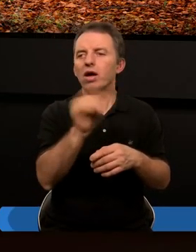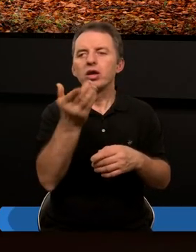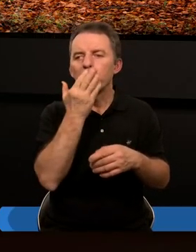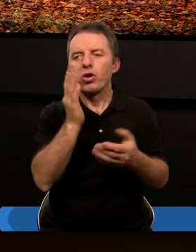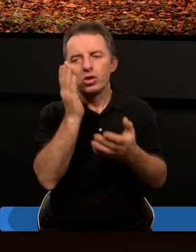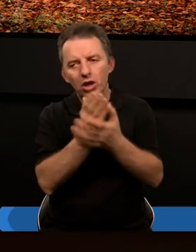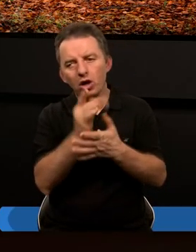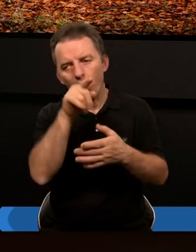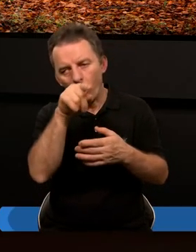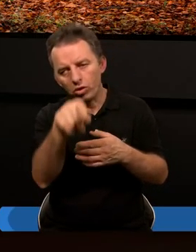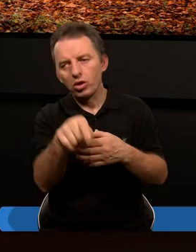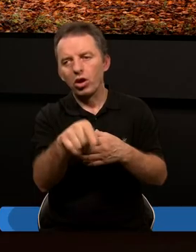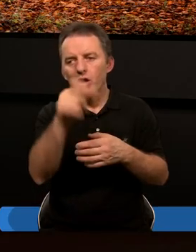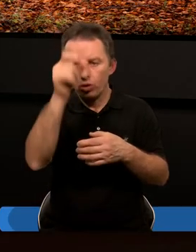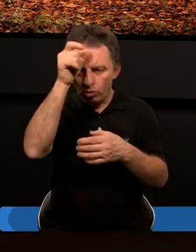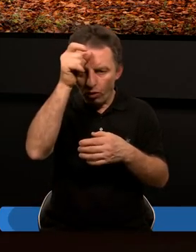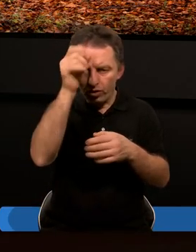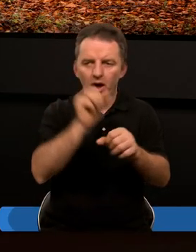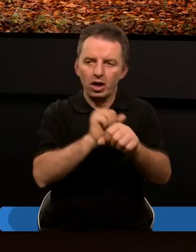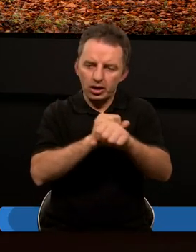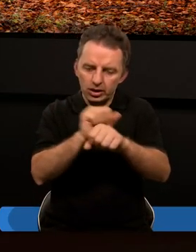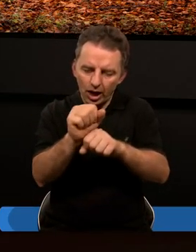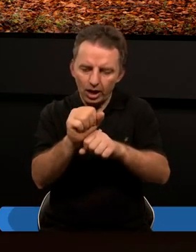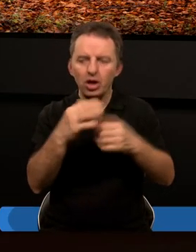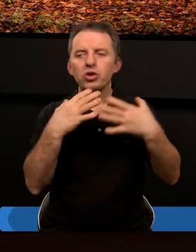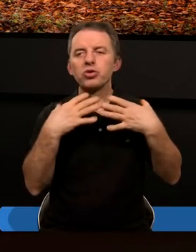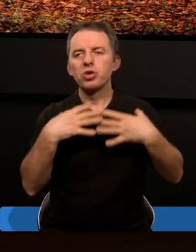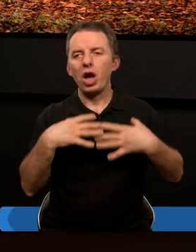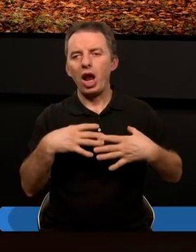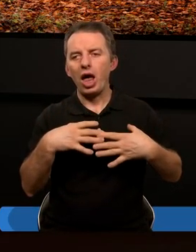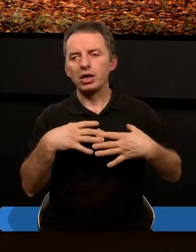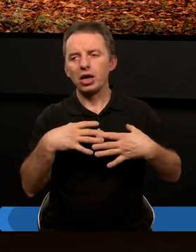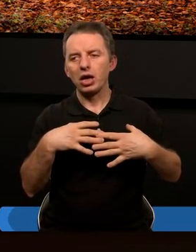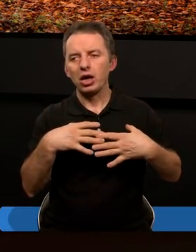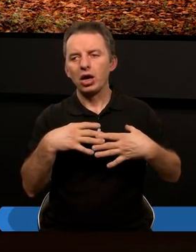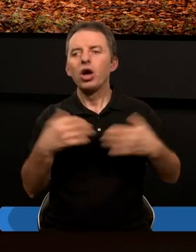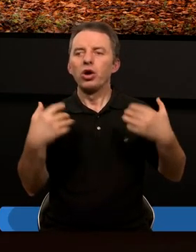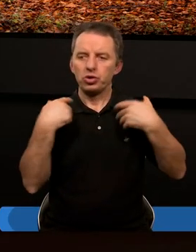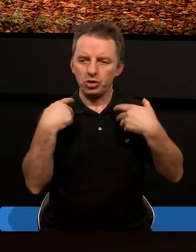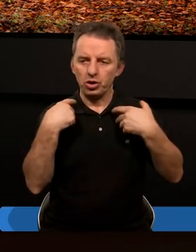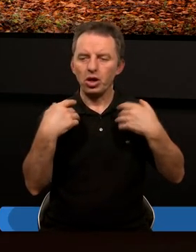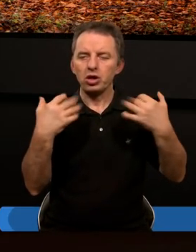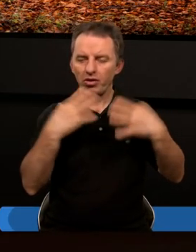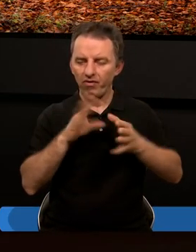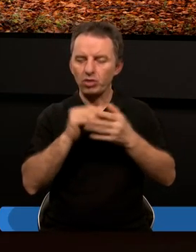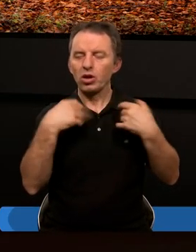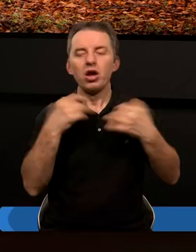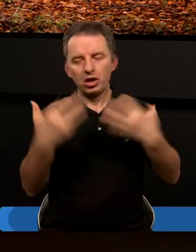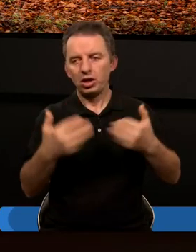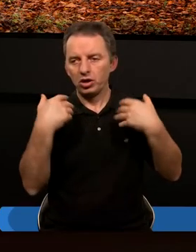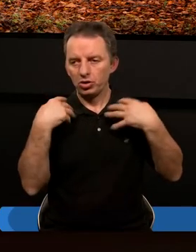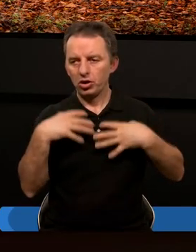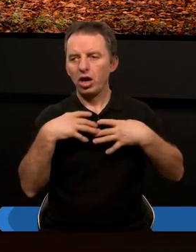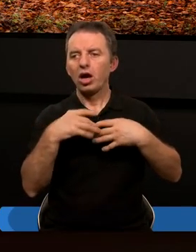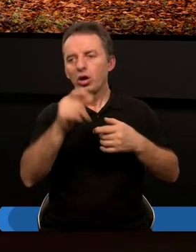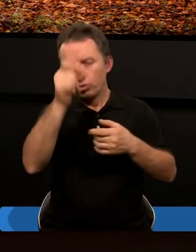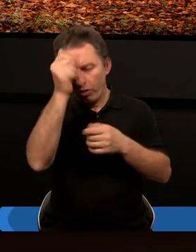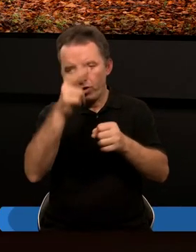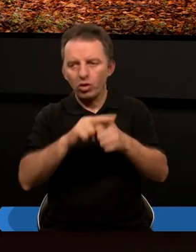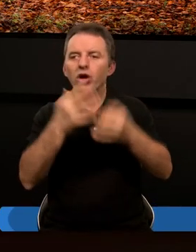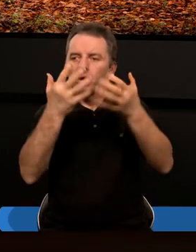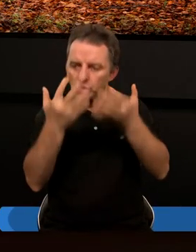nie mówi tylko o tym, że jest człowiek, który jest cielesny w takim kontekście, że po prostu żyje z ciała, bo chce żyć z ciała. Ale jest człowiek, który